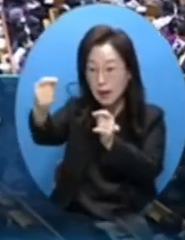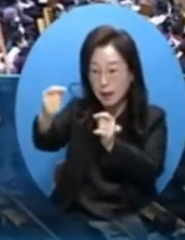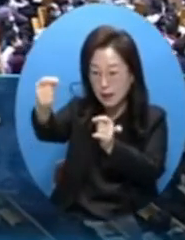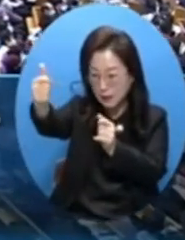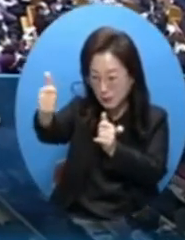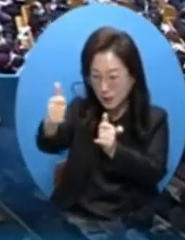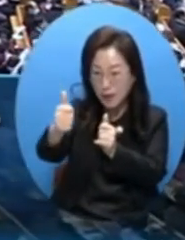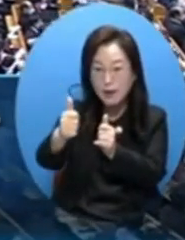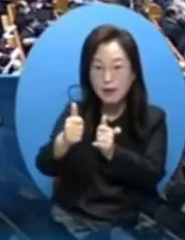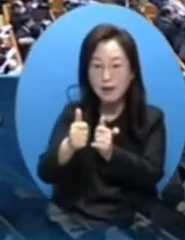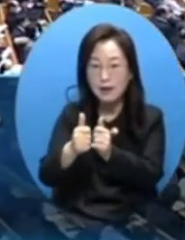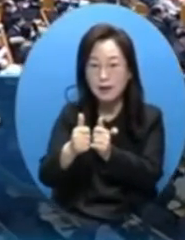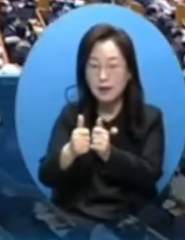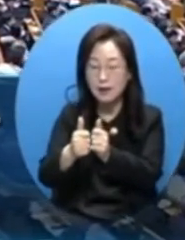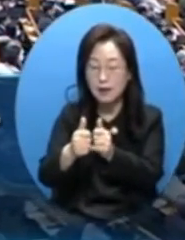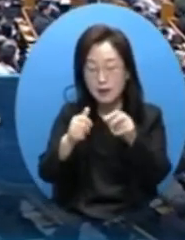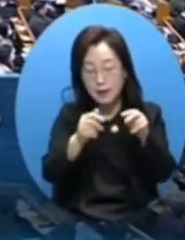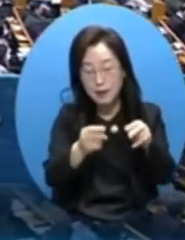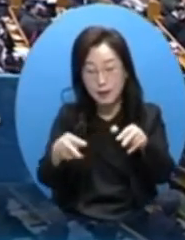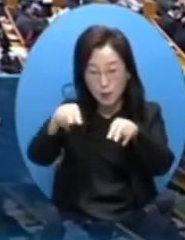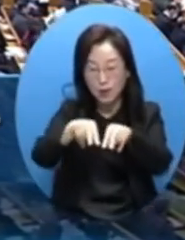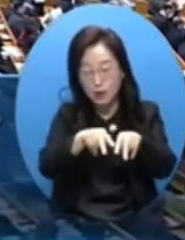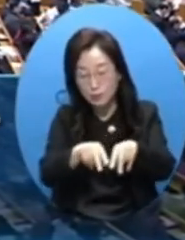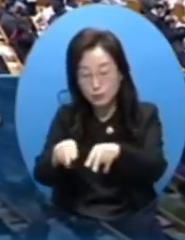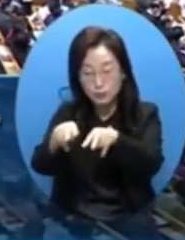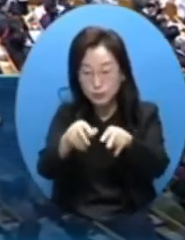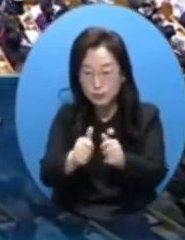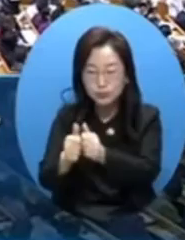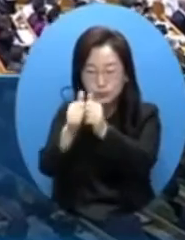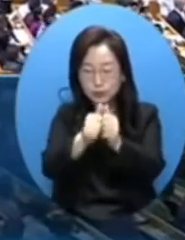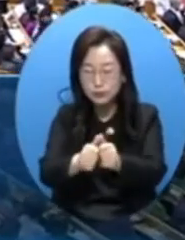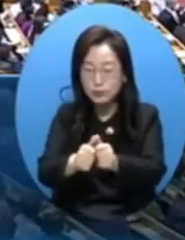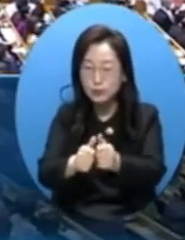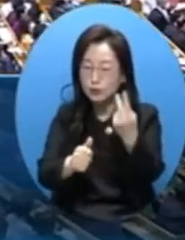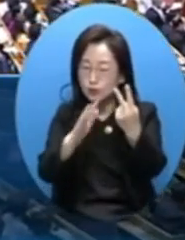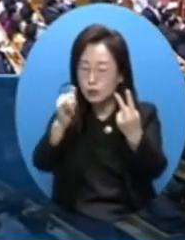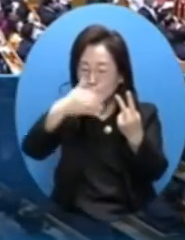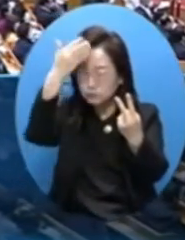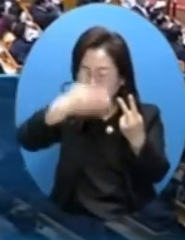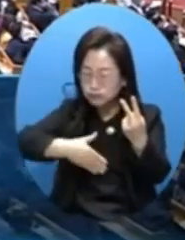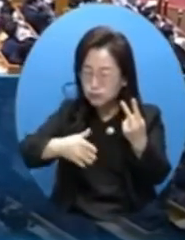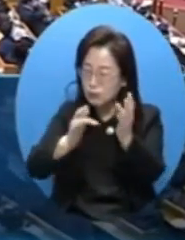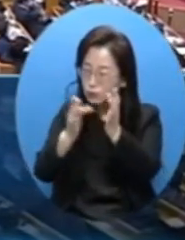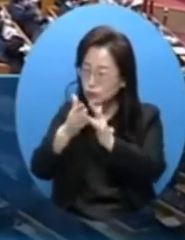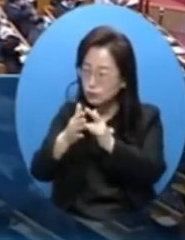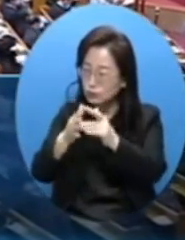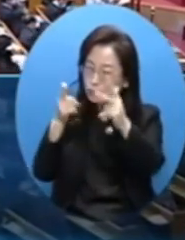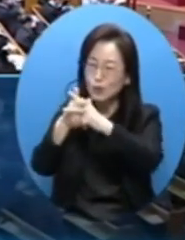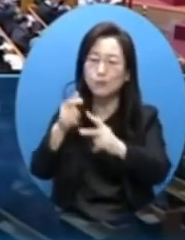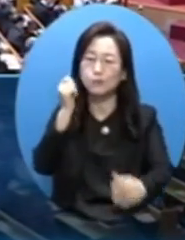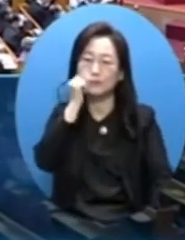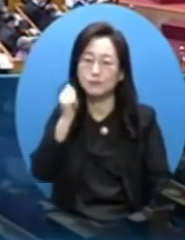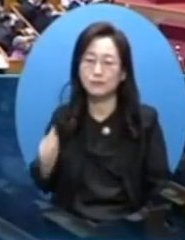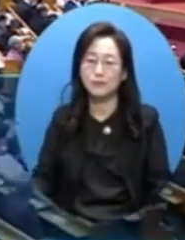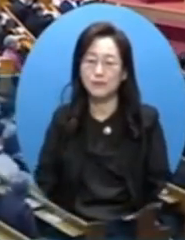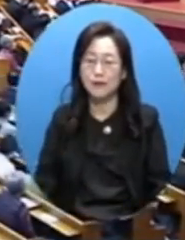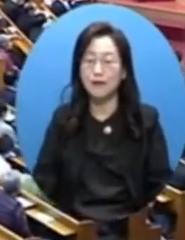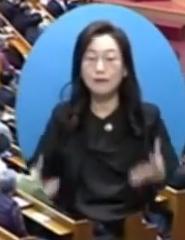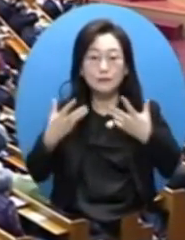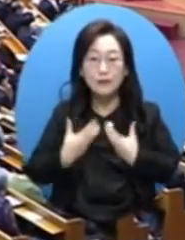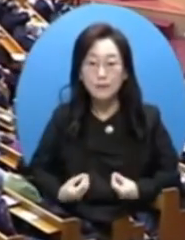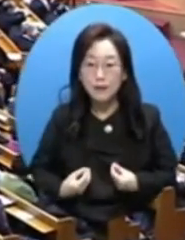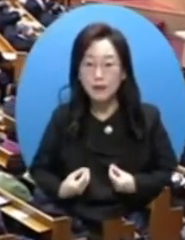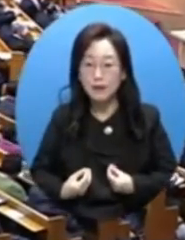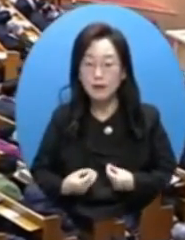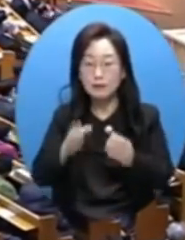이르러 그들과 동행하시나 그들의 눈이 가려져서 그인 줄 알아보지 못하거늘. 절망의 길을 내려갈